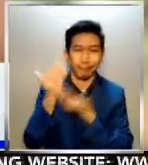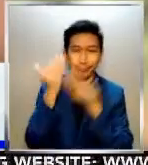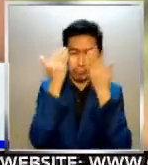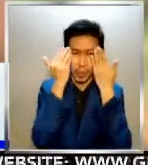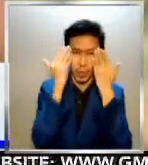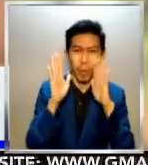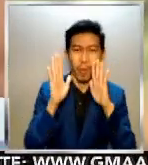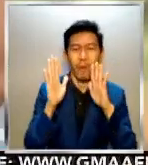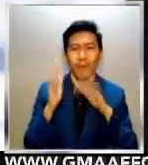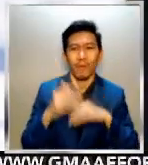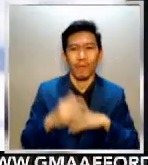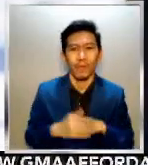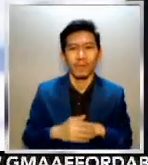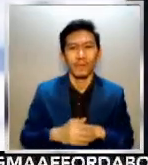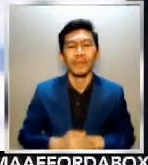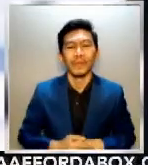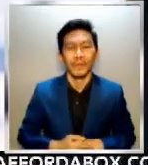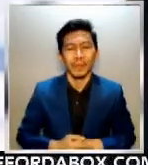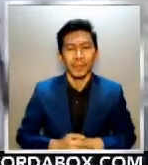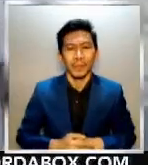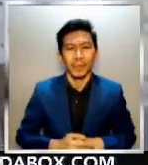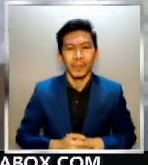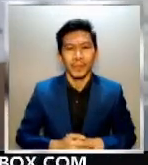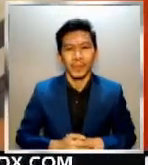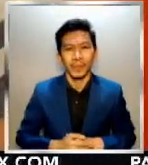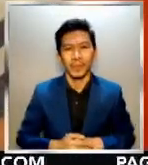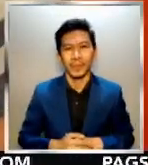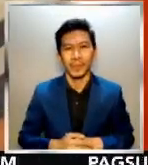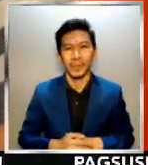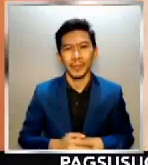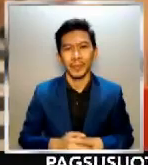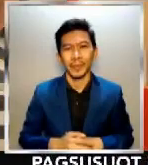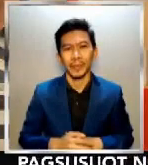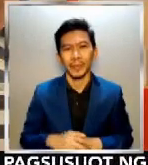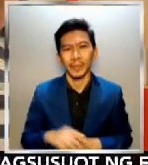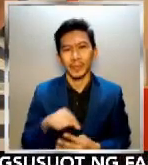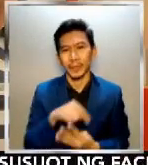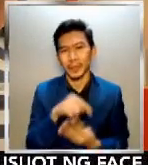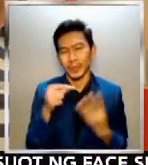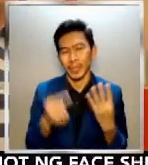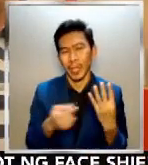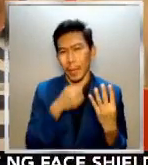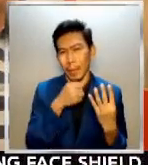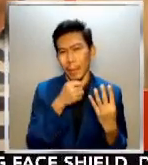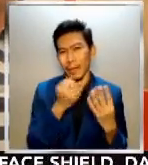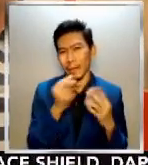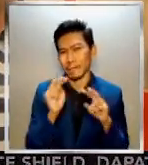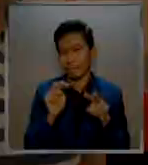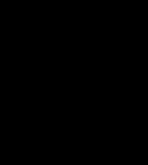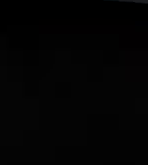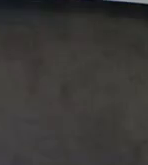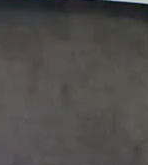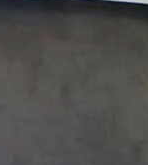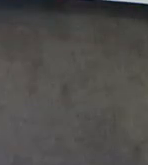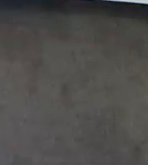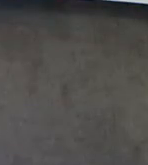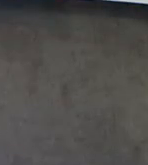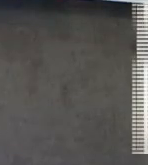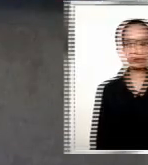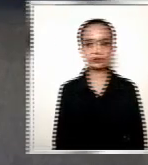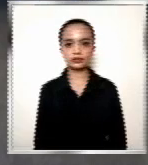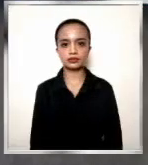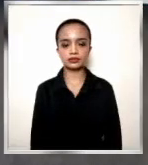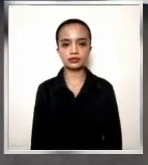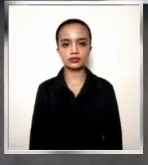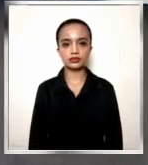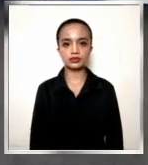po. Rafi Tima, Tina Panganiban Perez, Chino Gaston, Ian Cruz Nakabuto, 24 Oras. Nagtataka po ang